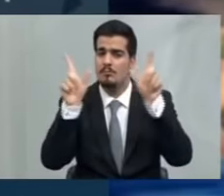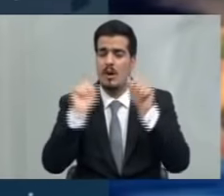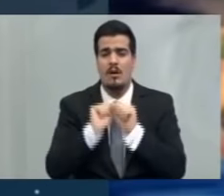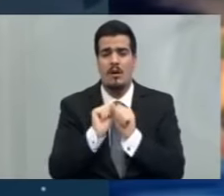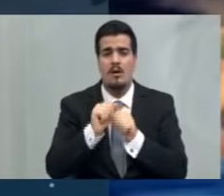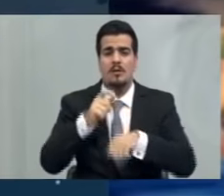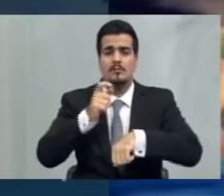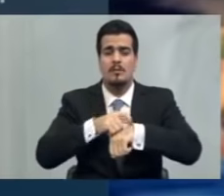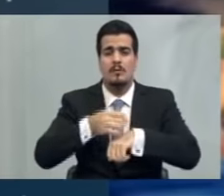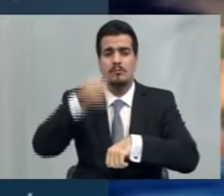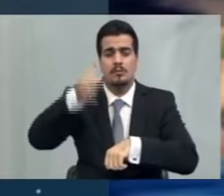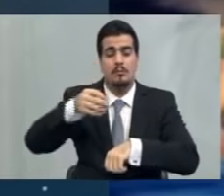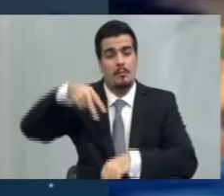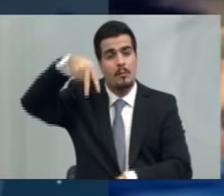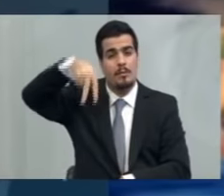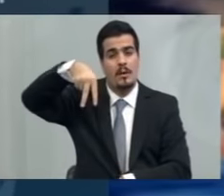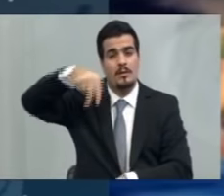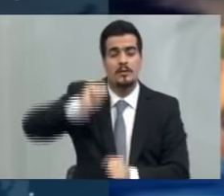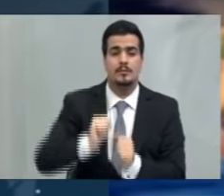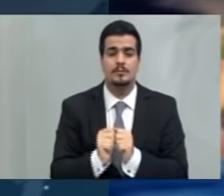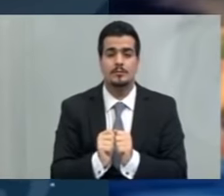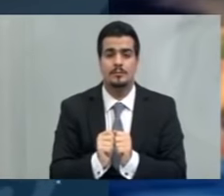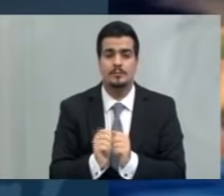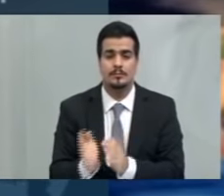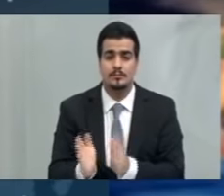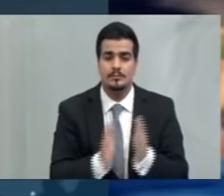رأس الساعة 8.